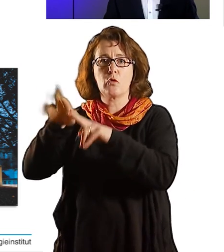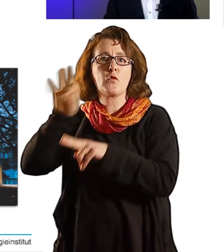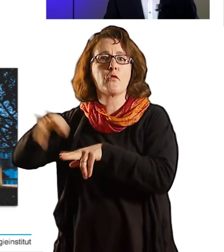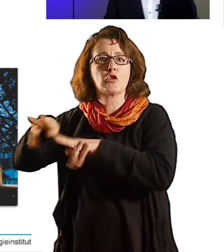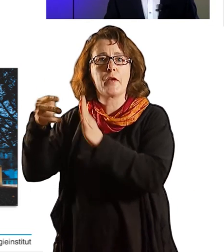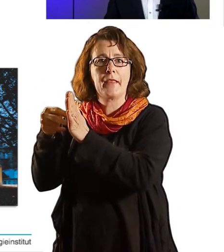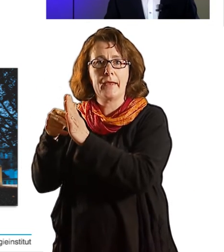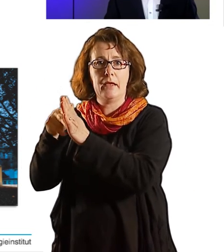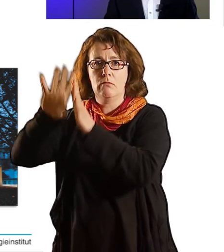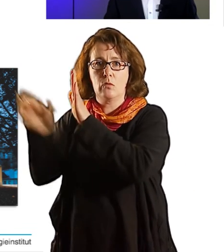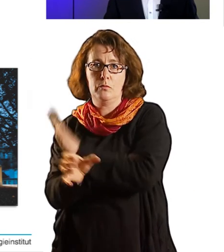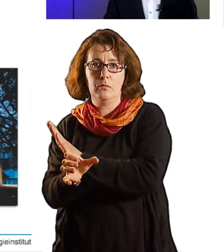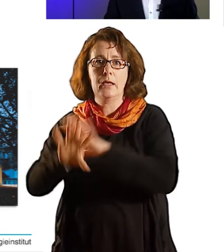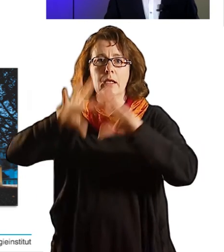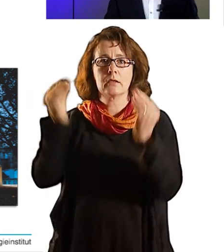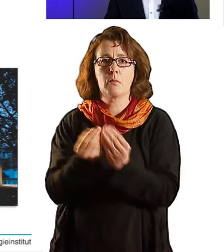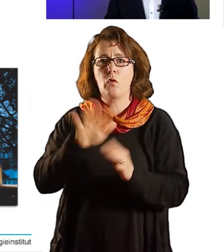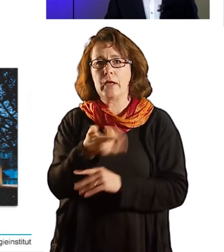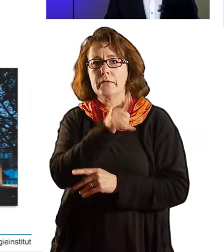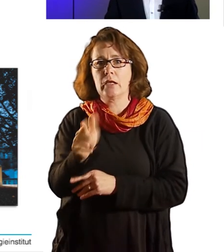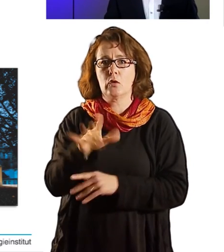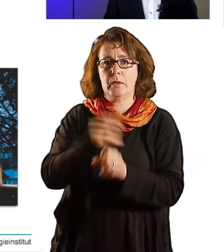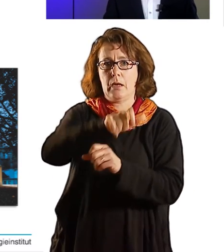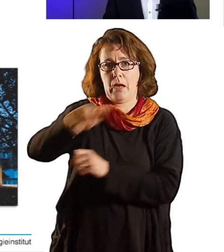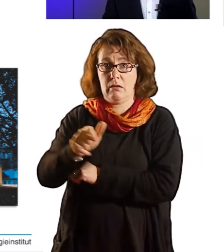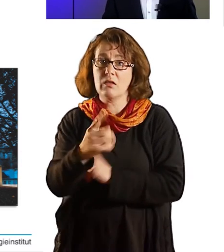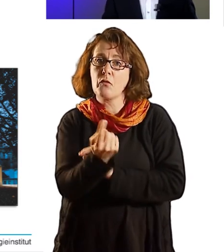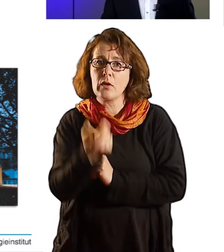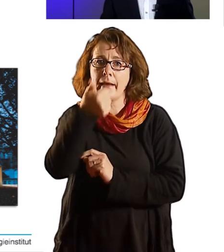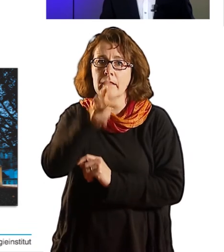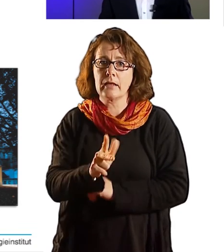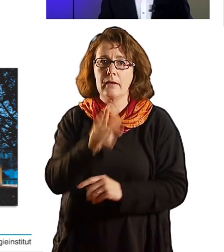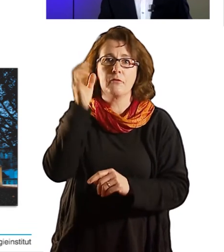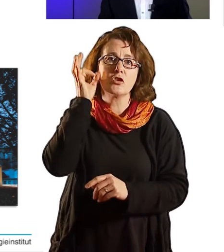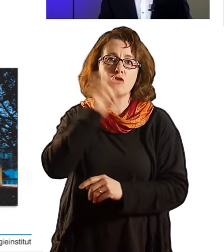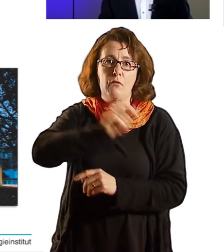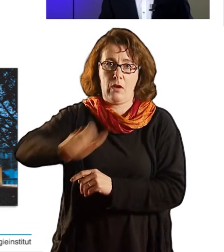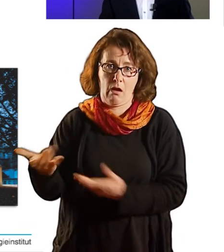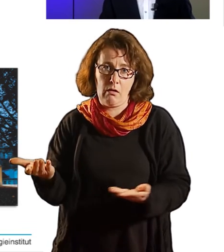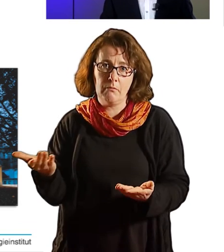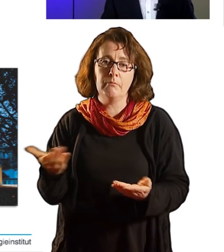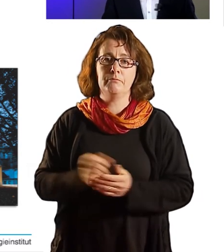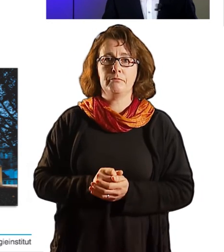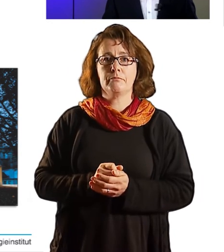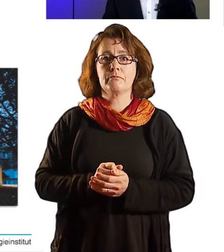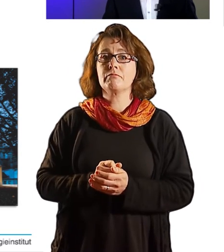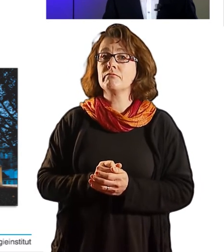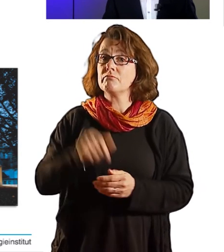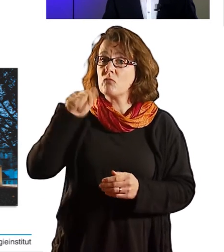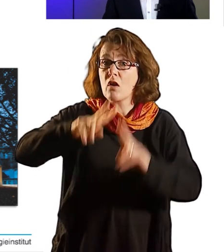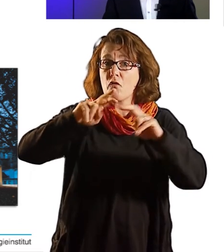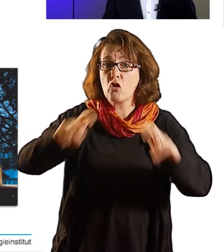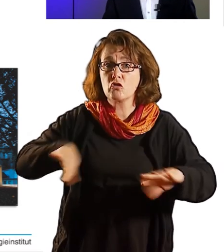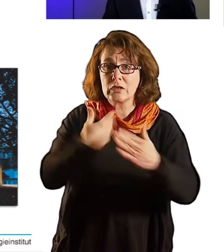Sie hat ca. 2000 Beschäftigte, davon sind etwa ein Drittel Wissenschaftler, darunter auch wissenschaftlicher Nachwuchs. Die Ergebnisse der Forschungs-